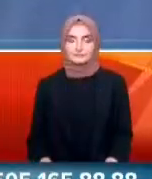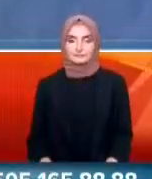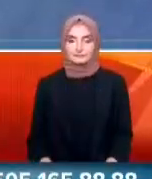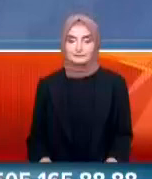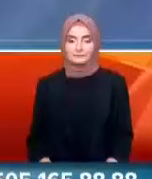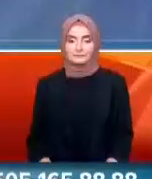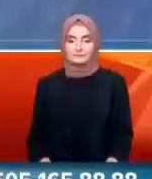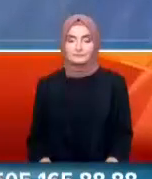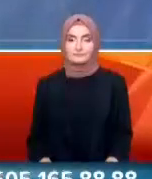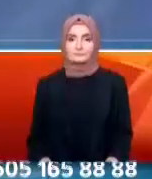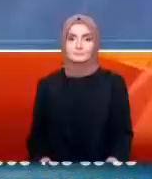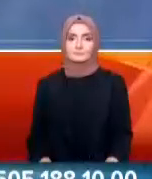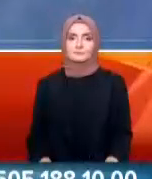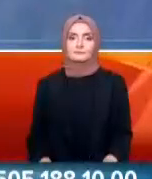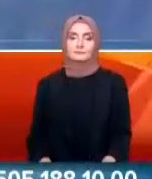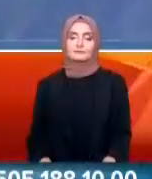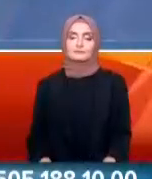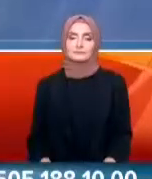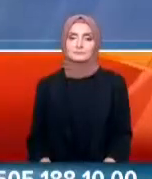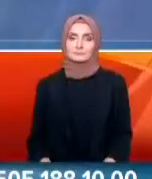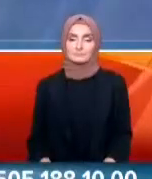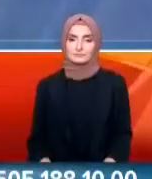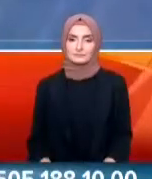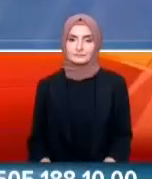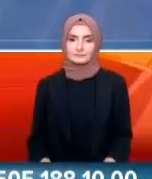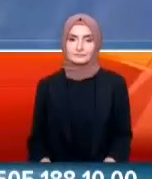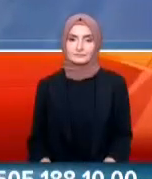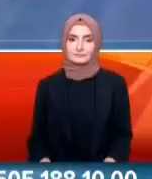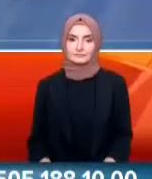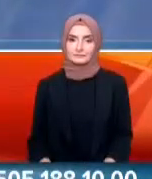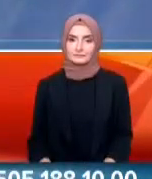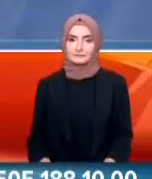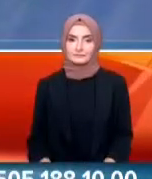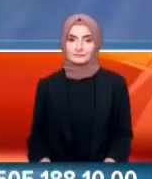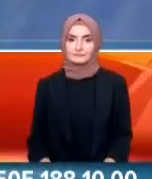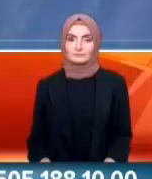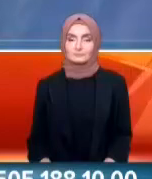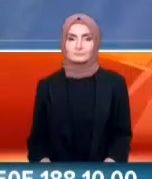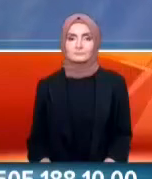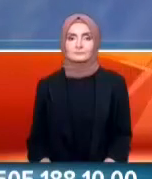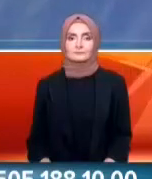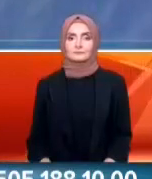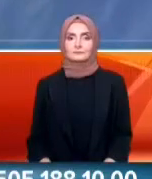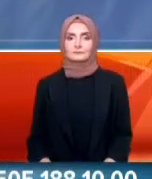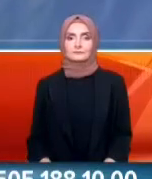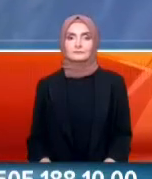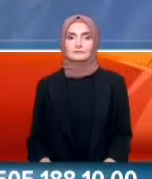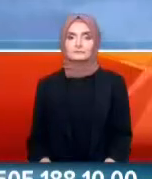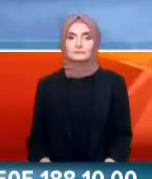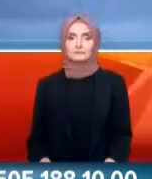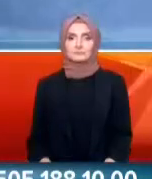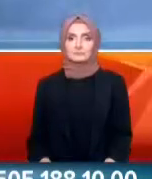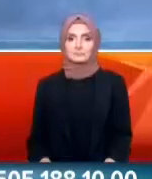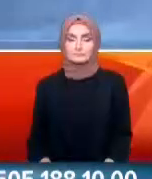Bir anda yer sarsılmaya başladı sanki. O anda her şey karardı yani. Bütün camlar patladı, birkaç kişi camdan